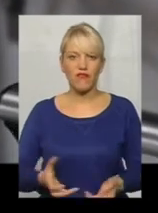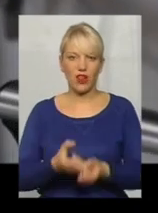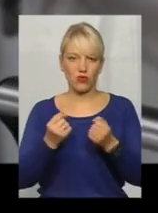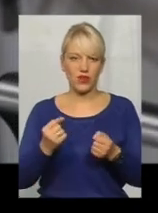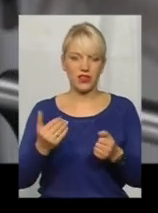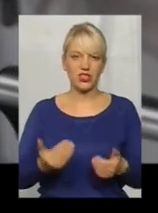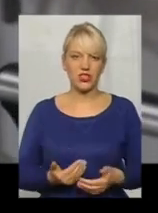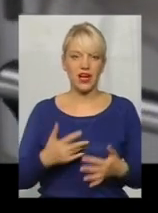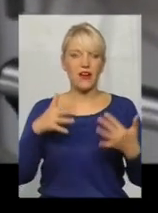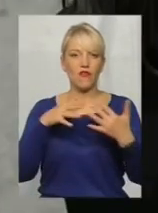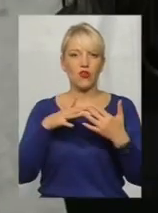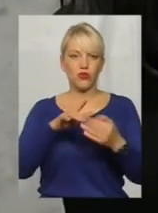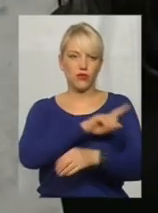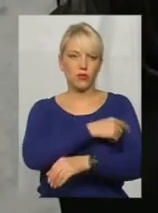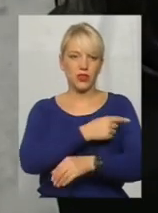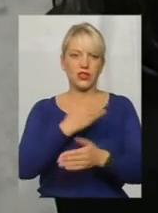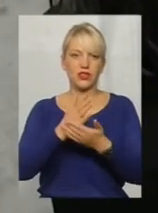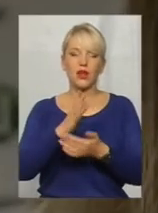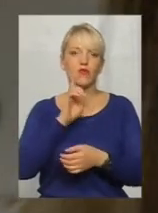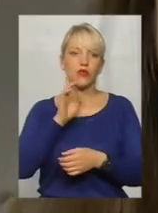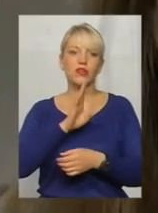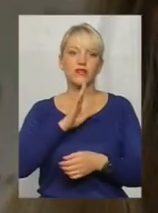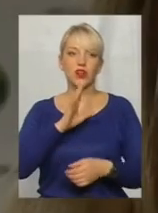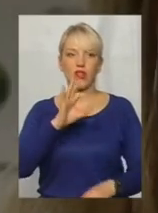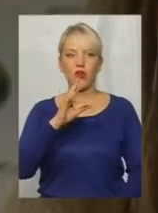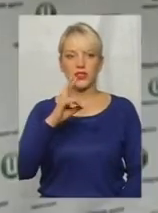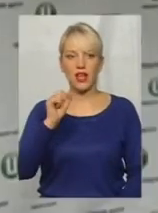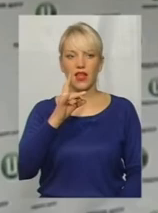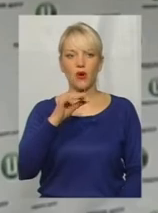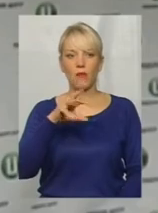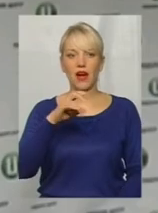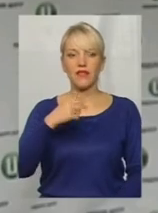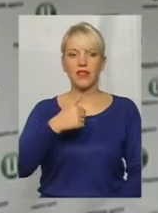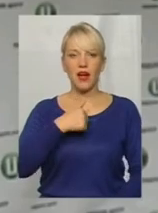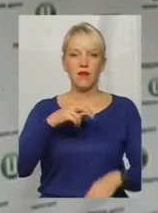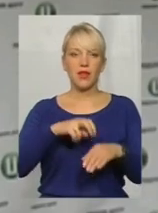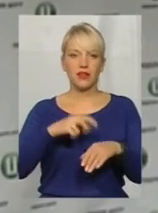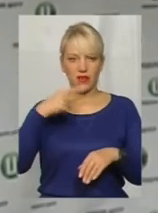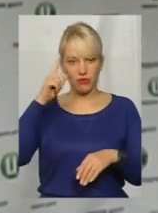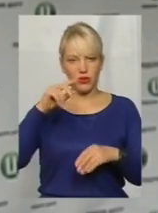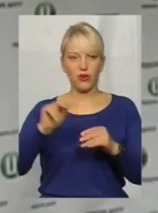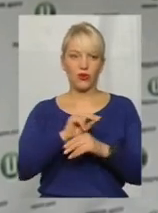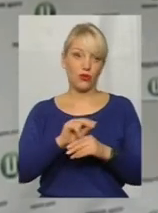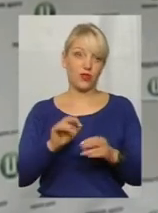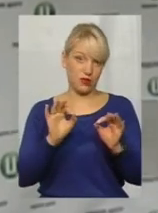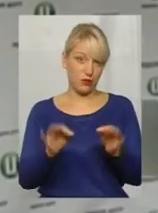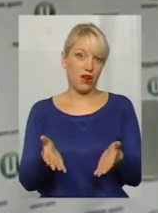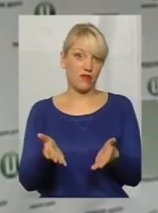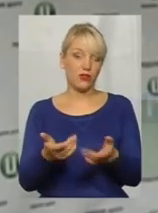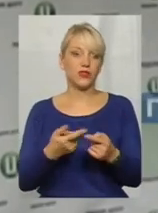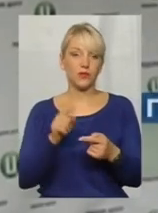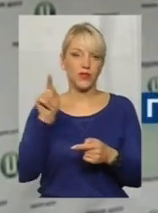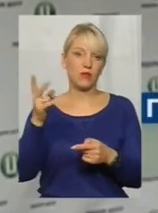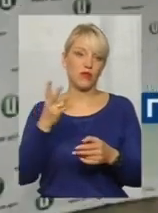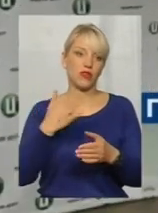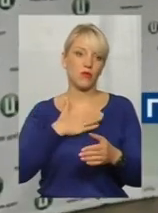фронтових медиків є і зовсім молоді дівчата. Оксана Романів – одна з них. Я медик, я вмію лікувати, правильно? Тобто там потрібна